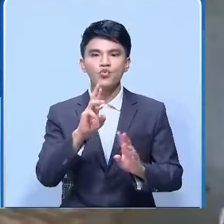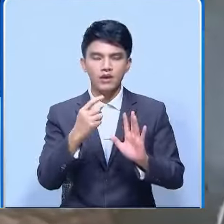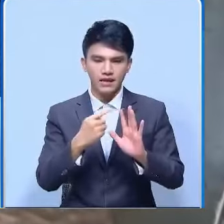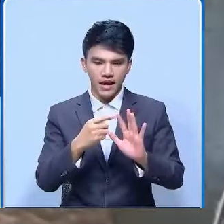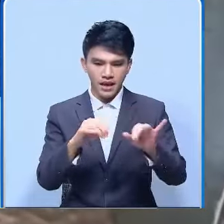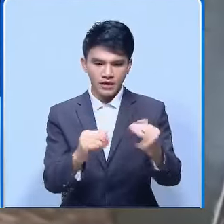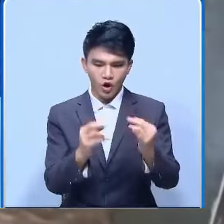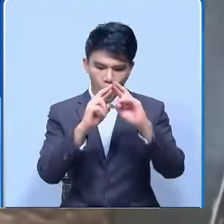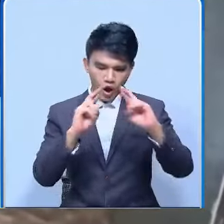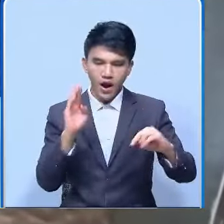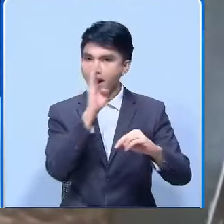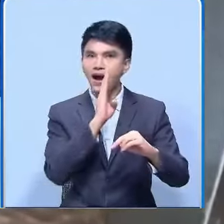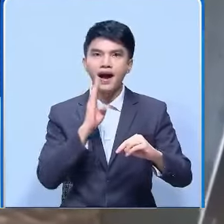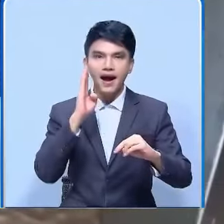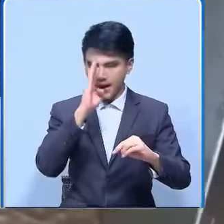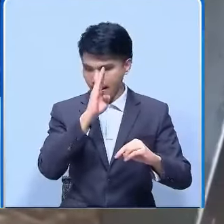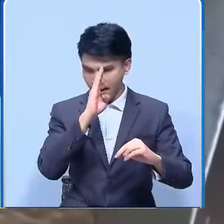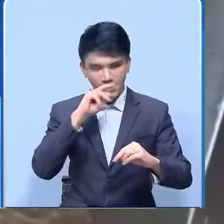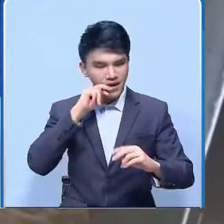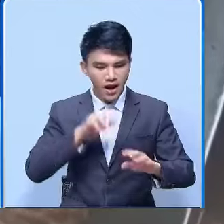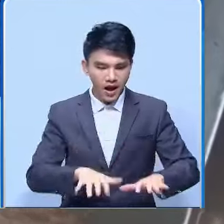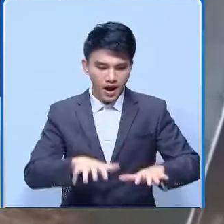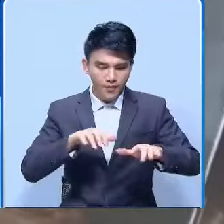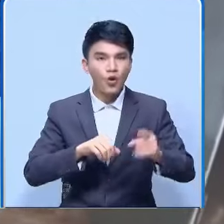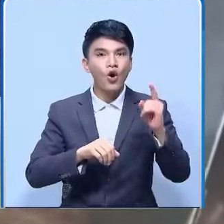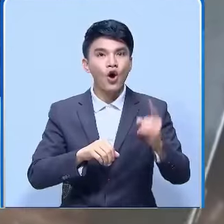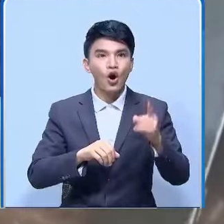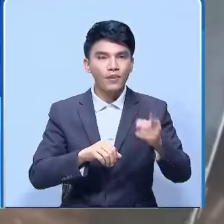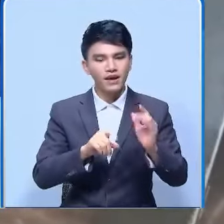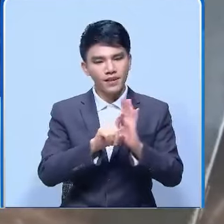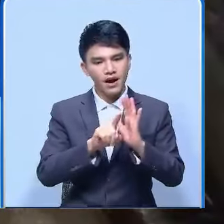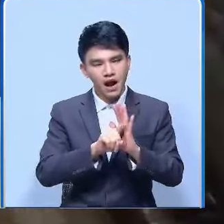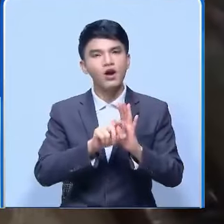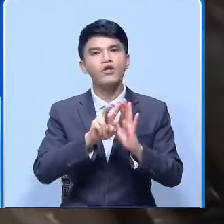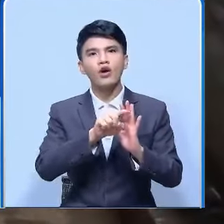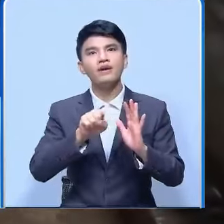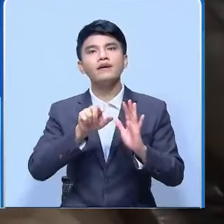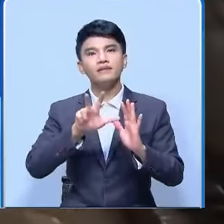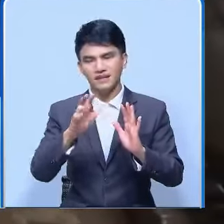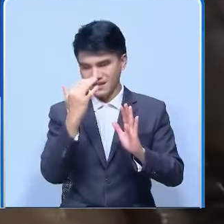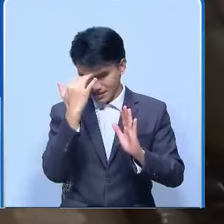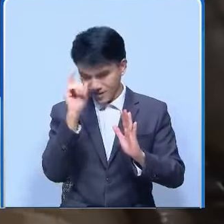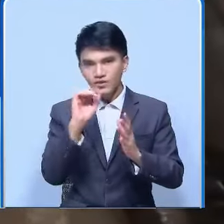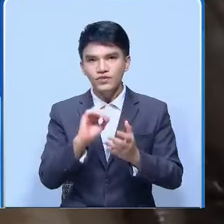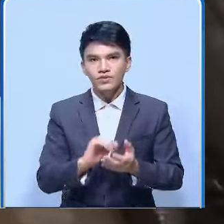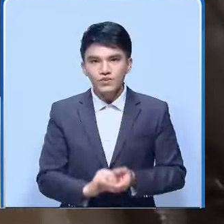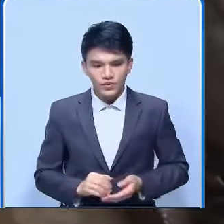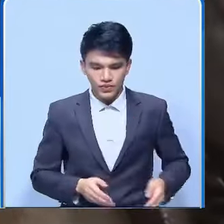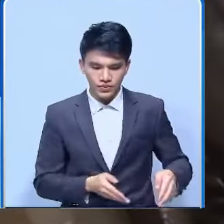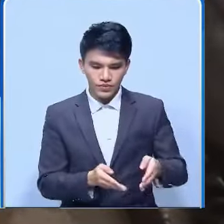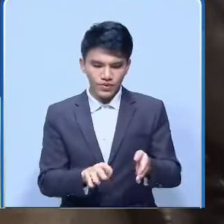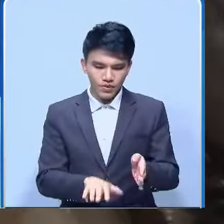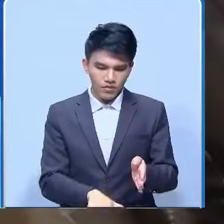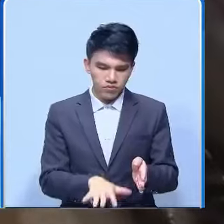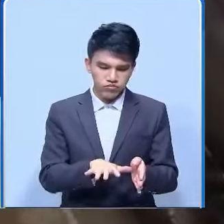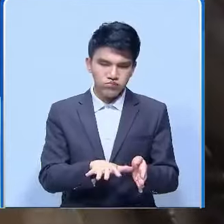แห่งนี้บอกว่าถูกน้ำท่วมเป็นประจำทุกปีเลยครับปีละ 2-3 ครั้งเนื่องจากว่ามีการรุกล้ำถมลำห้วยสาธารณะ